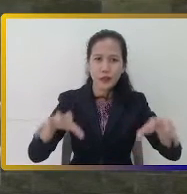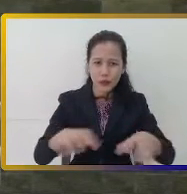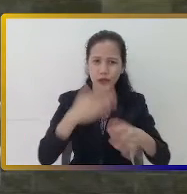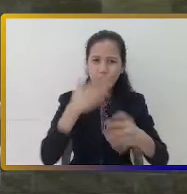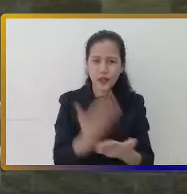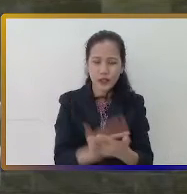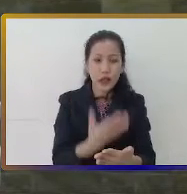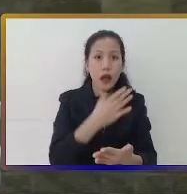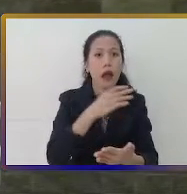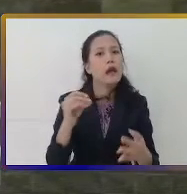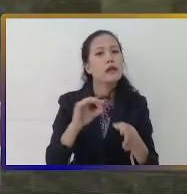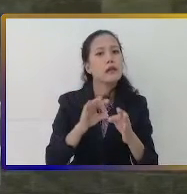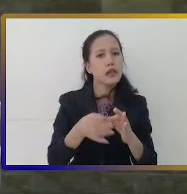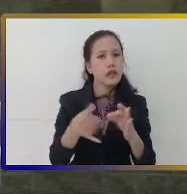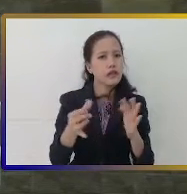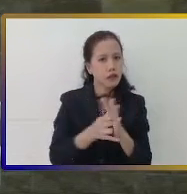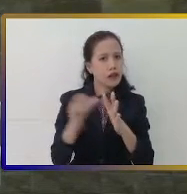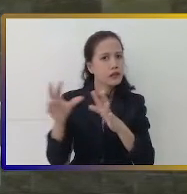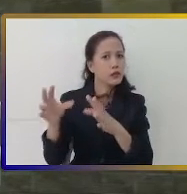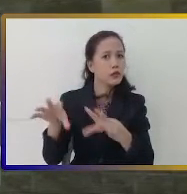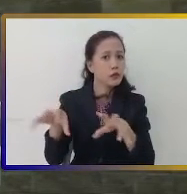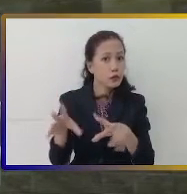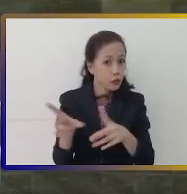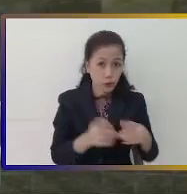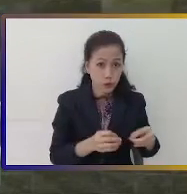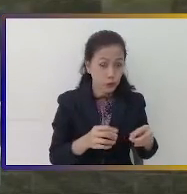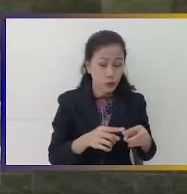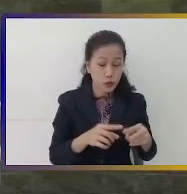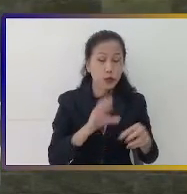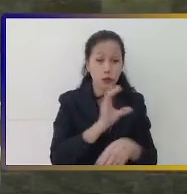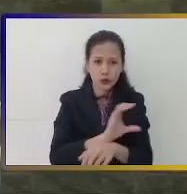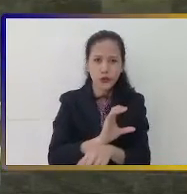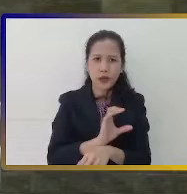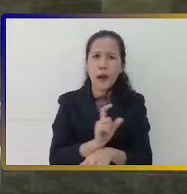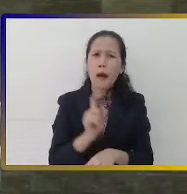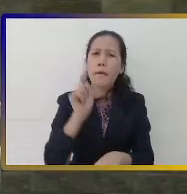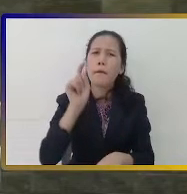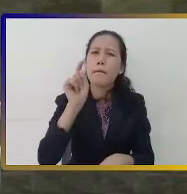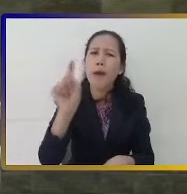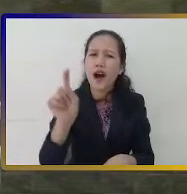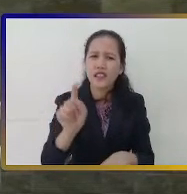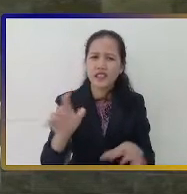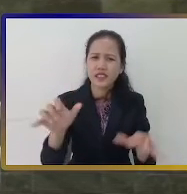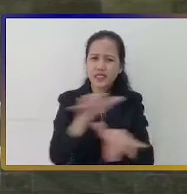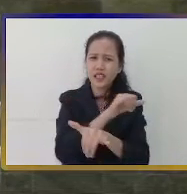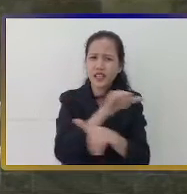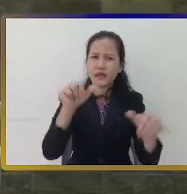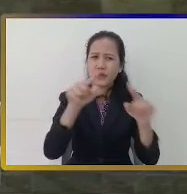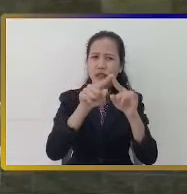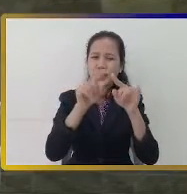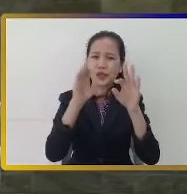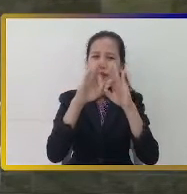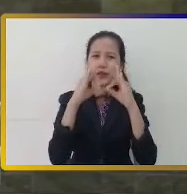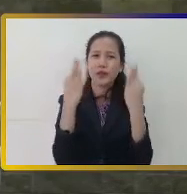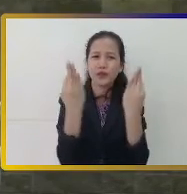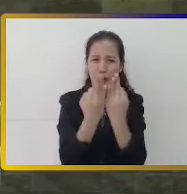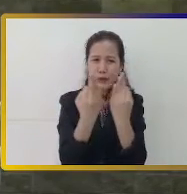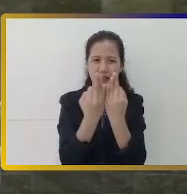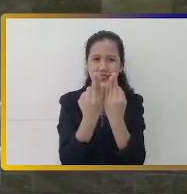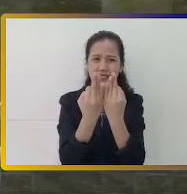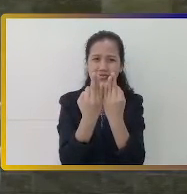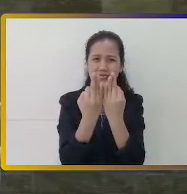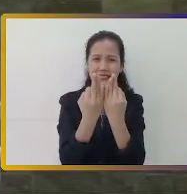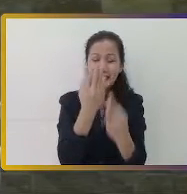At kung nagagawa po natin sa church po yan, dapat magawa din po natin sa mga tahanan po natin yan. Ano kasi kung